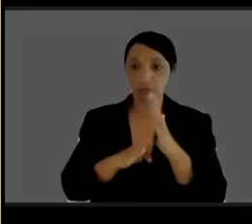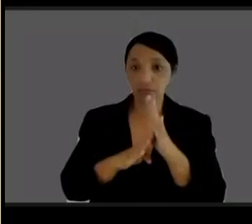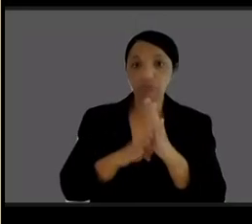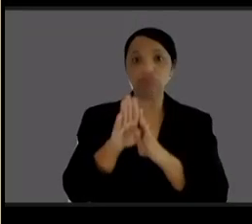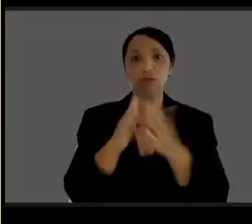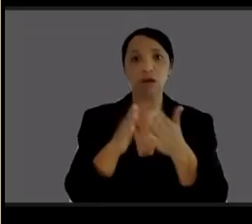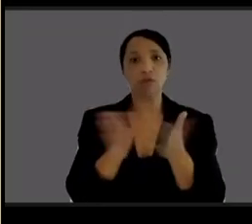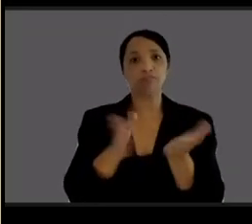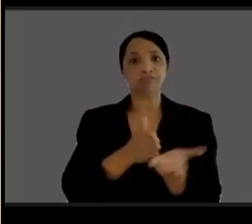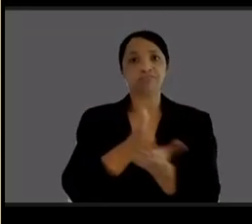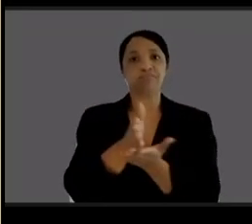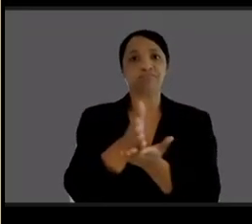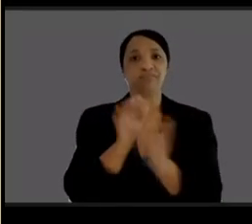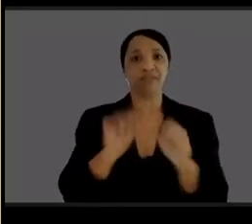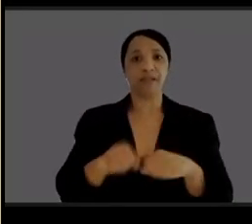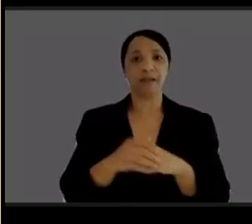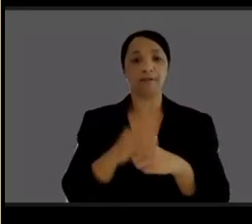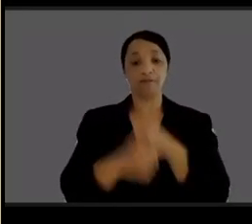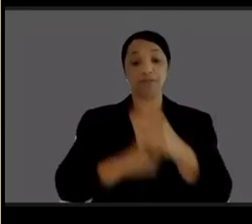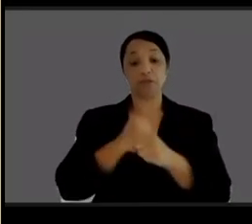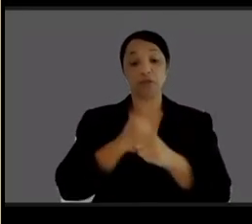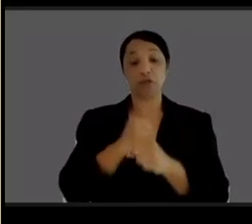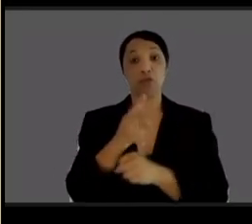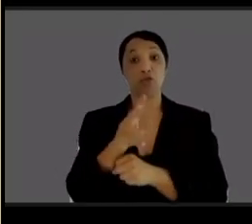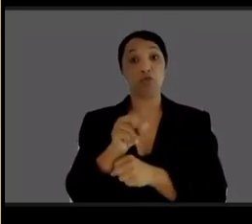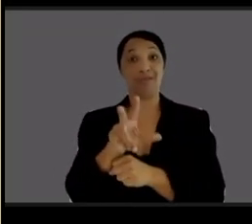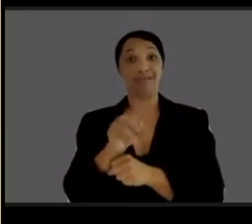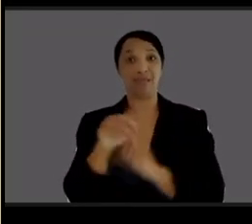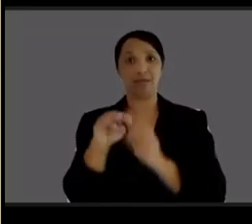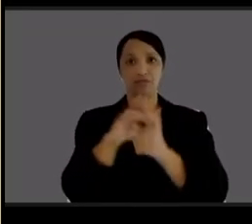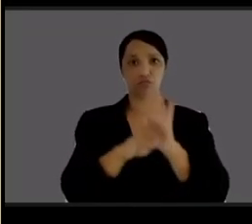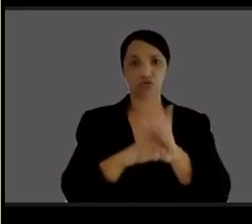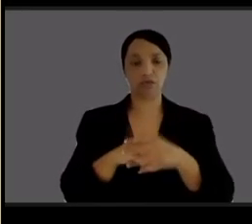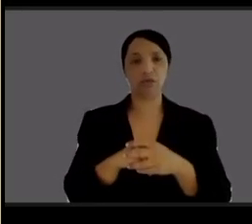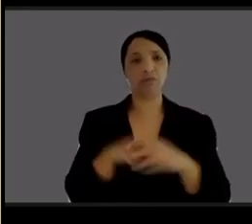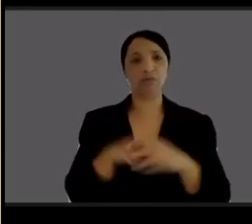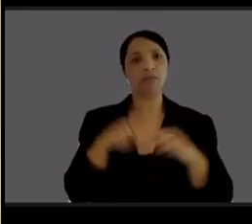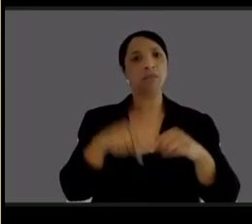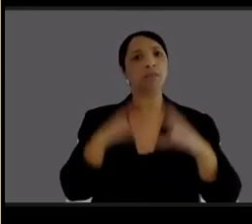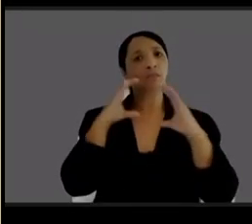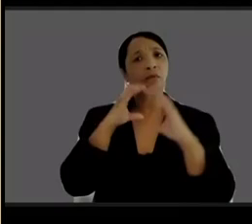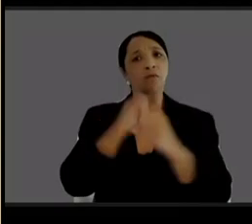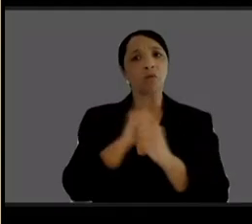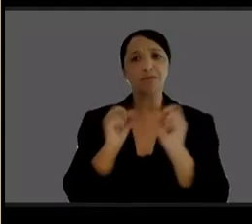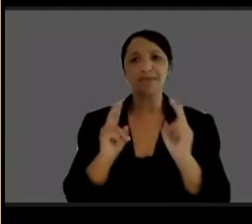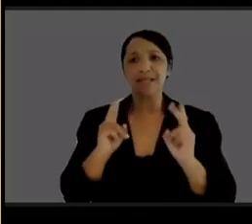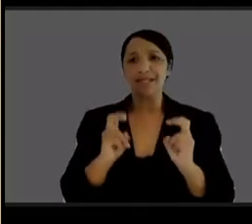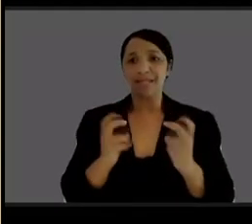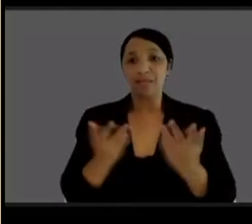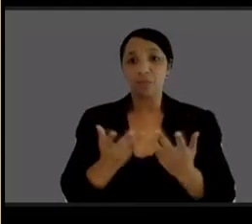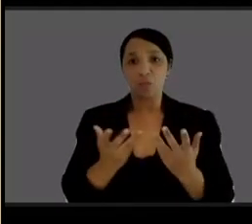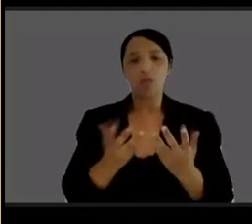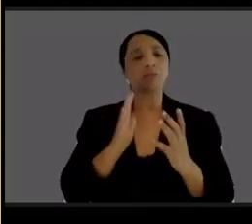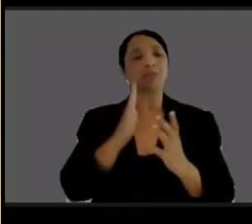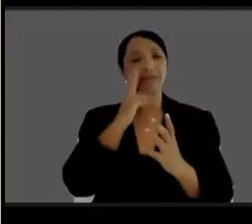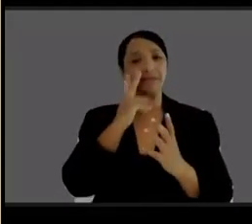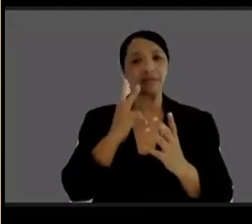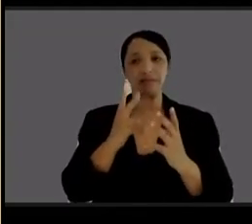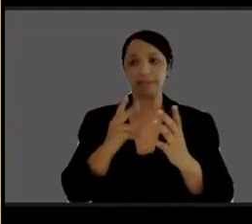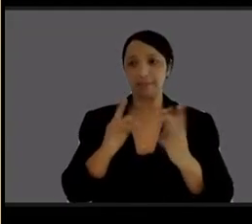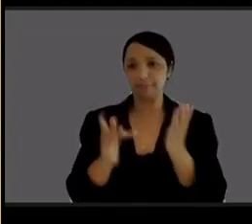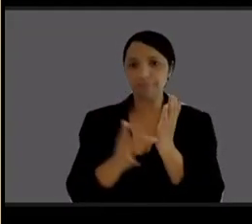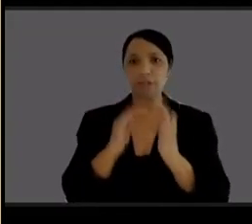régions. Et c'est la raison pour laquelle j'accueille le forum sur ces différentes